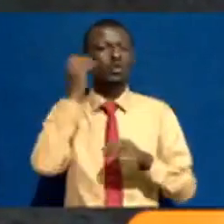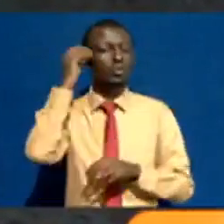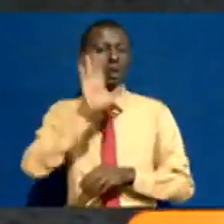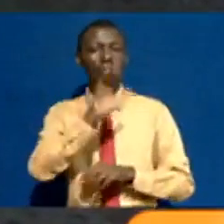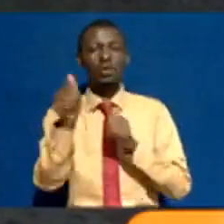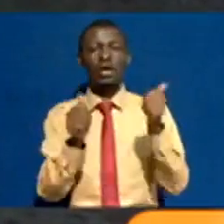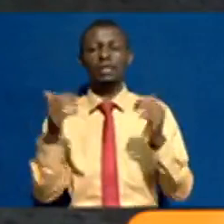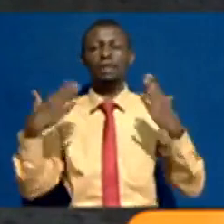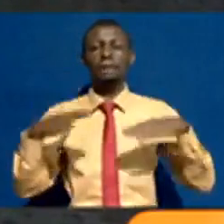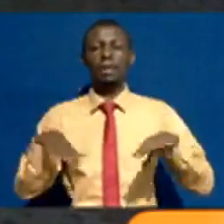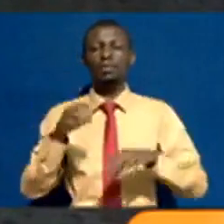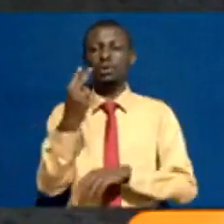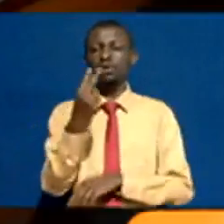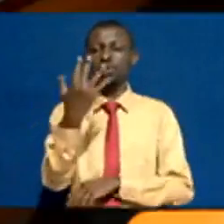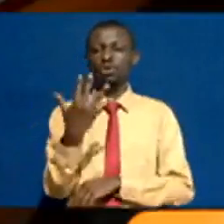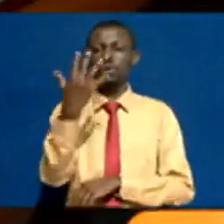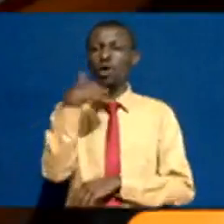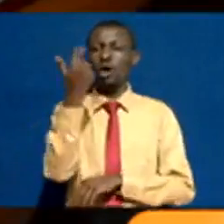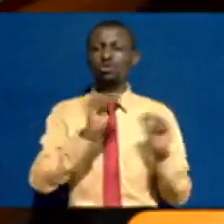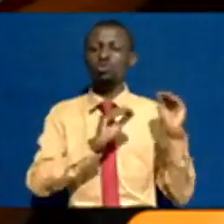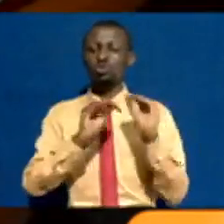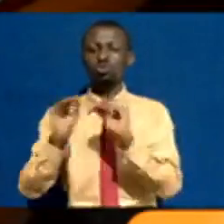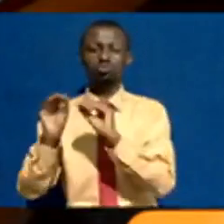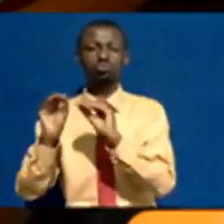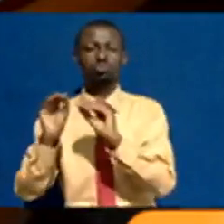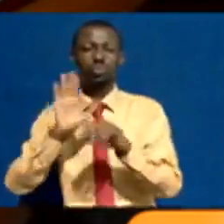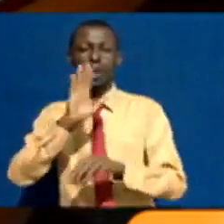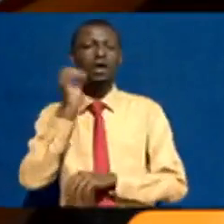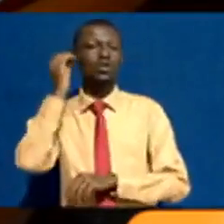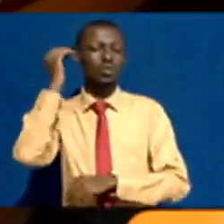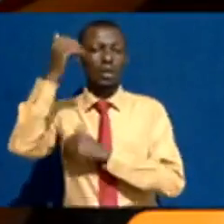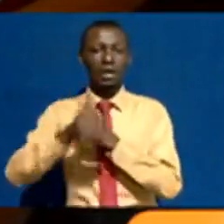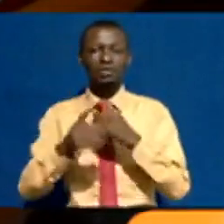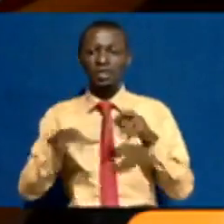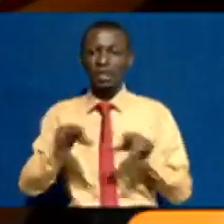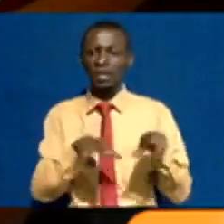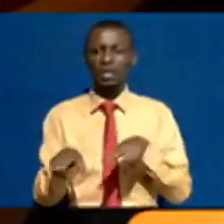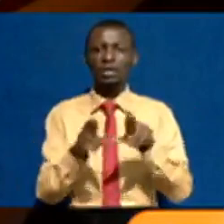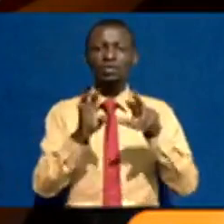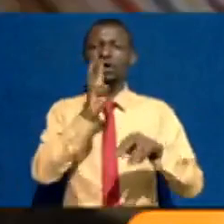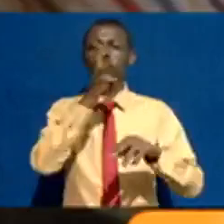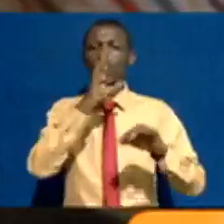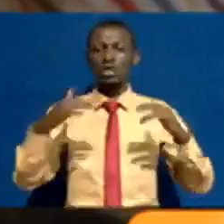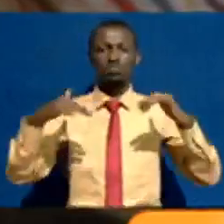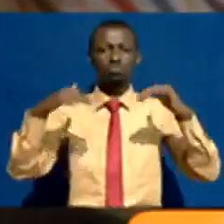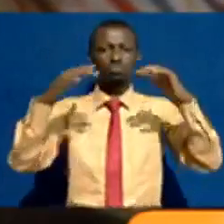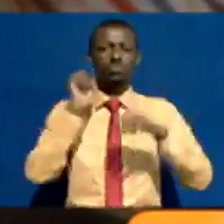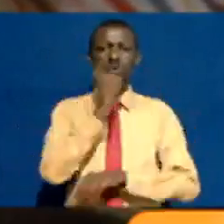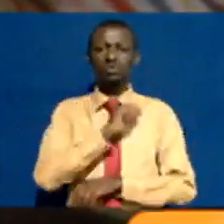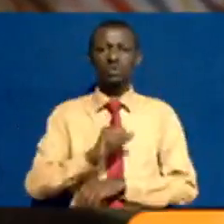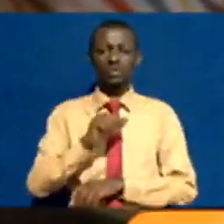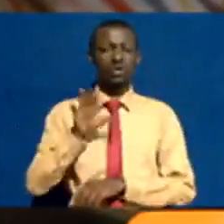watu wengine 25 waliohama makao baada ya mto Nyando kuvunja kingo zake. Licha ya kuwa